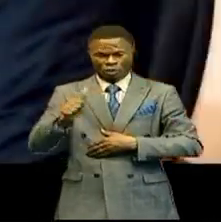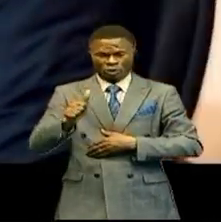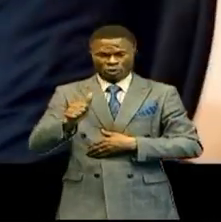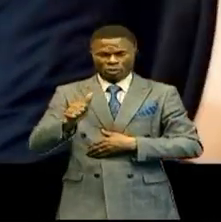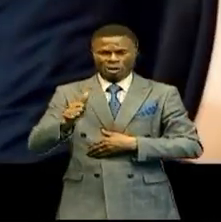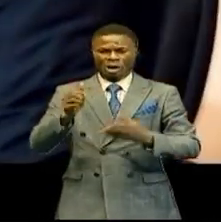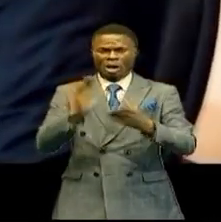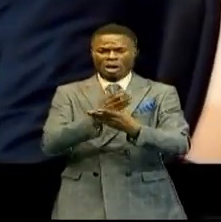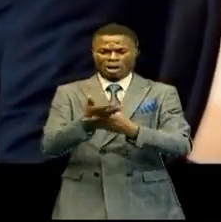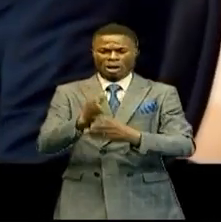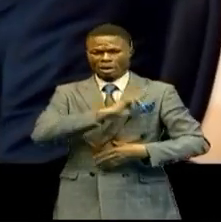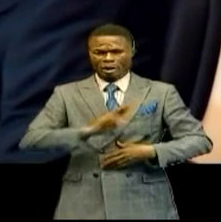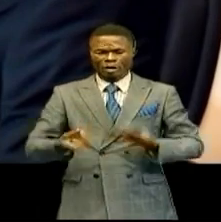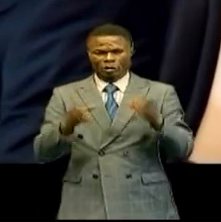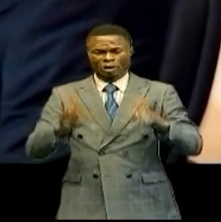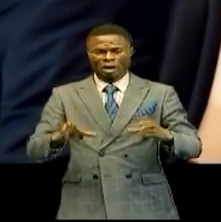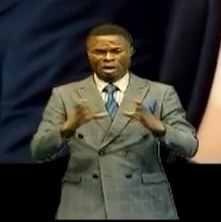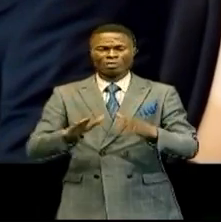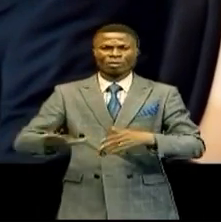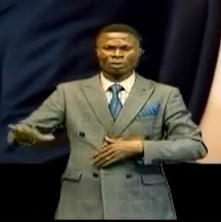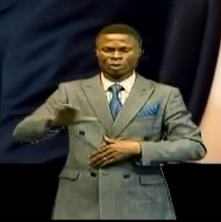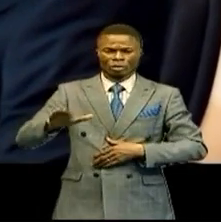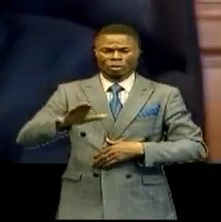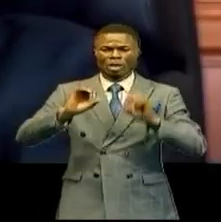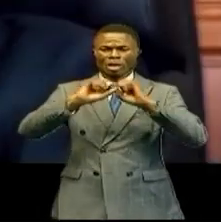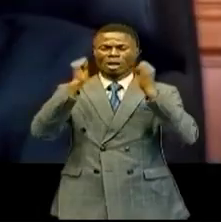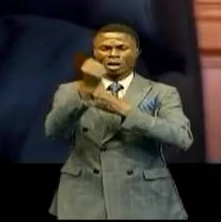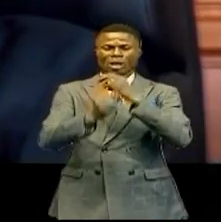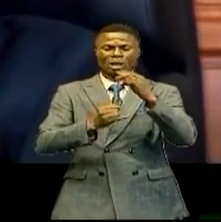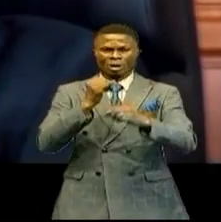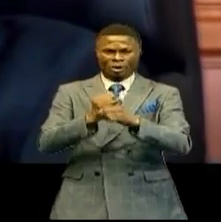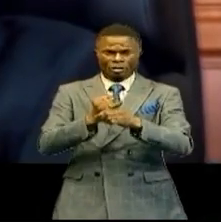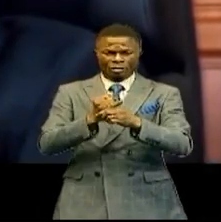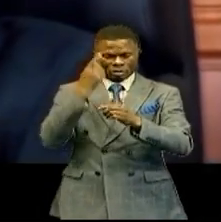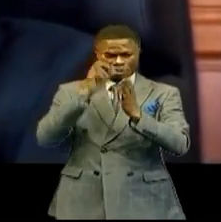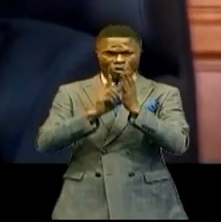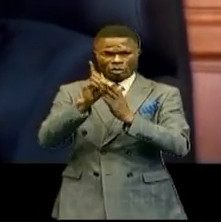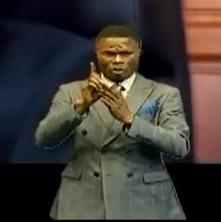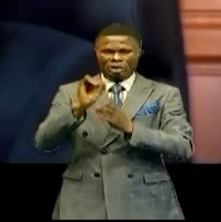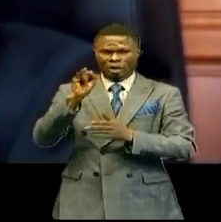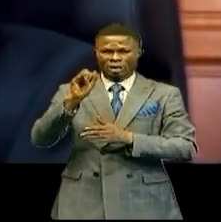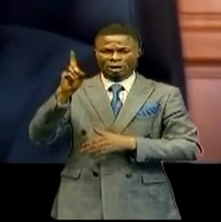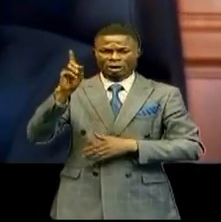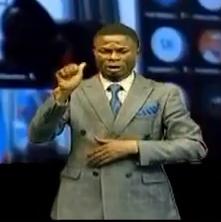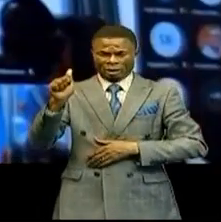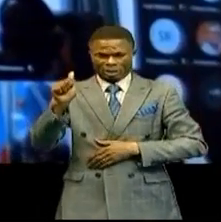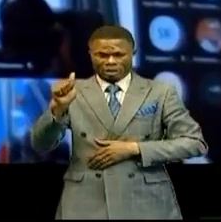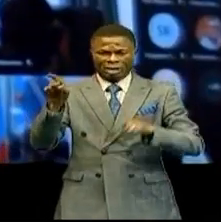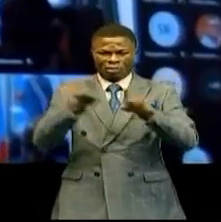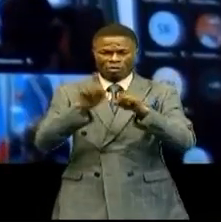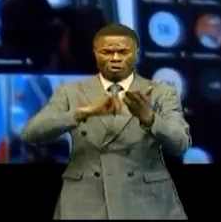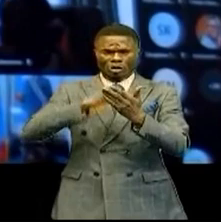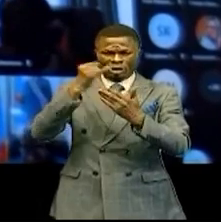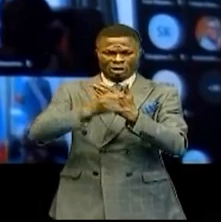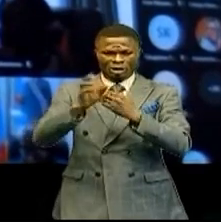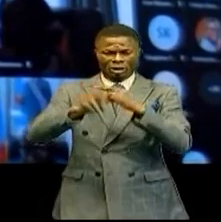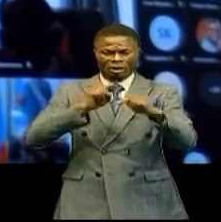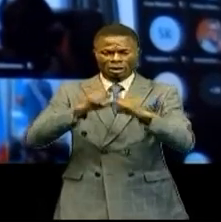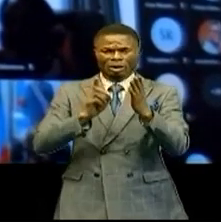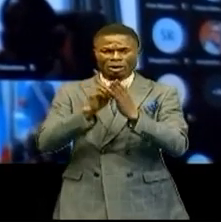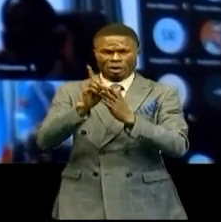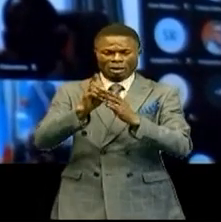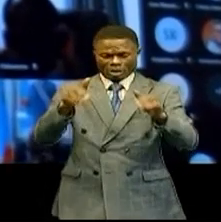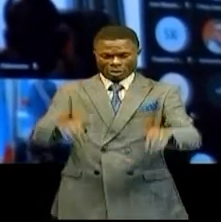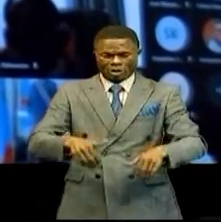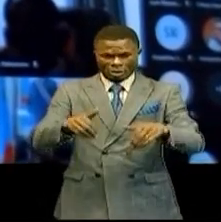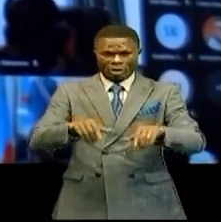la République démocratique du Congo et l'Association internationale pour le développement IDA au titre du Programme national du développement